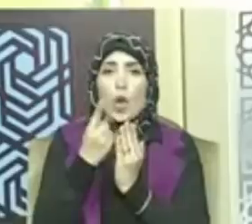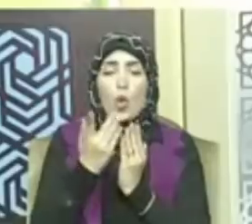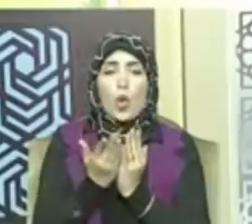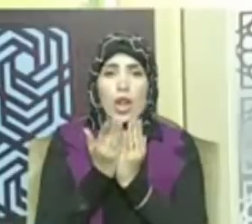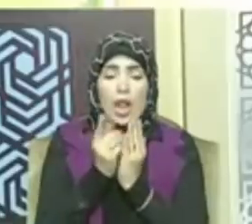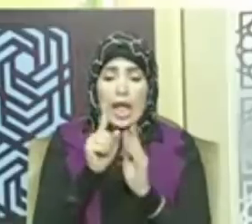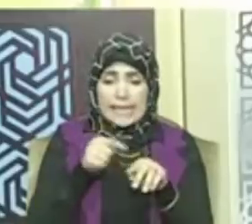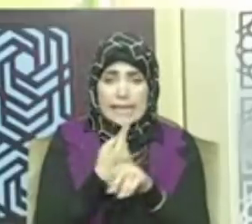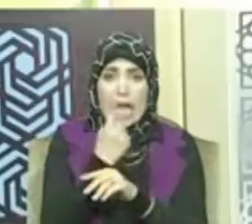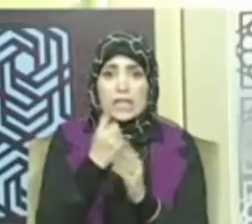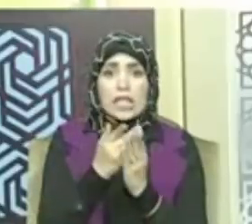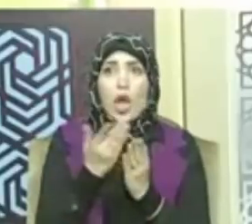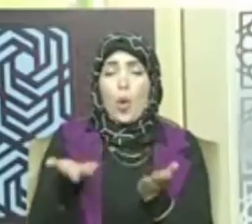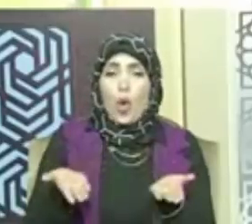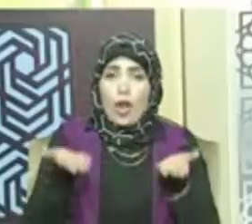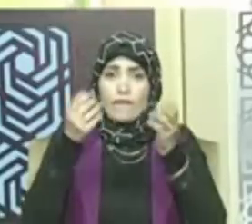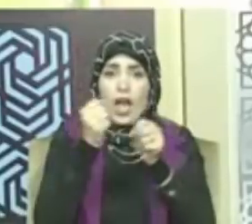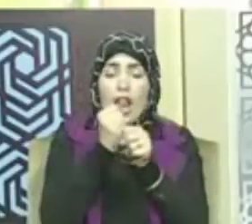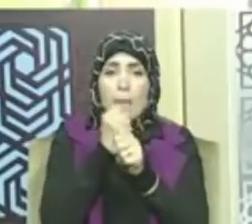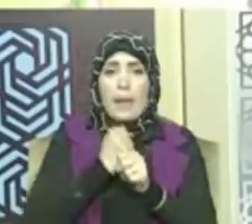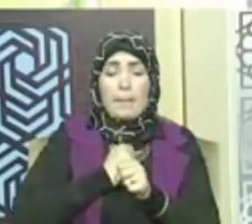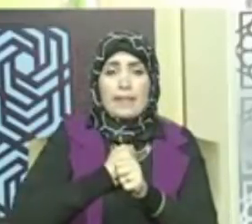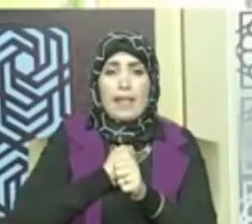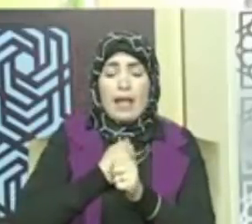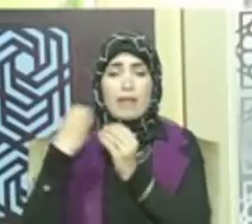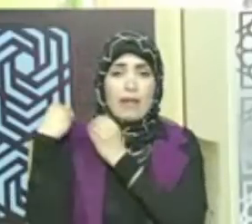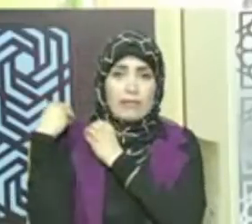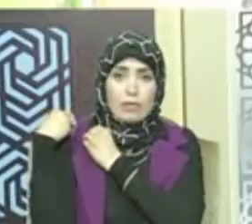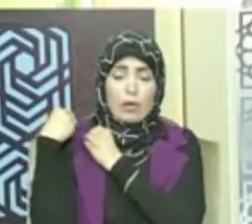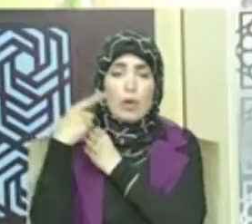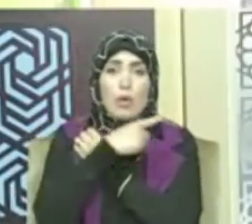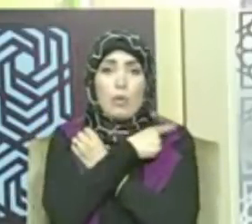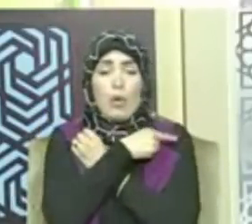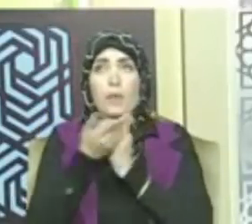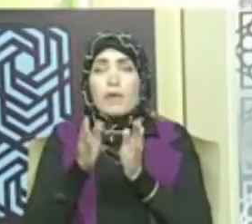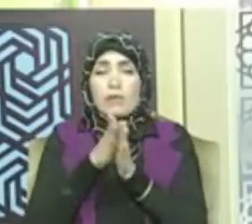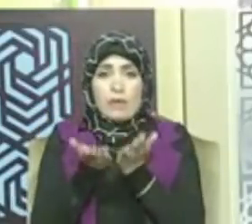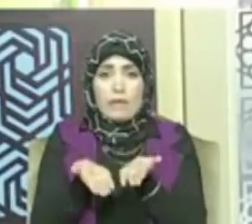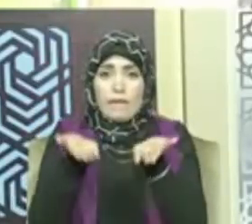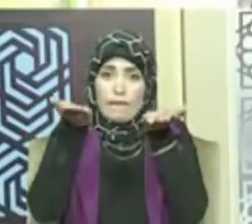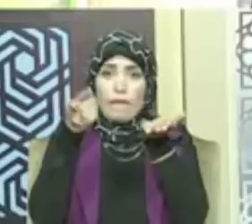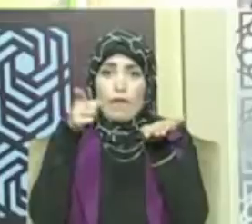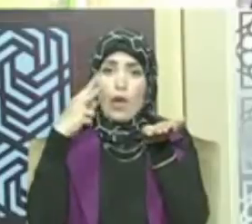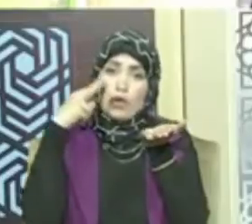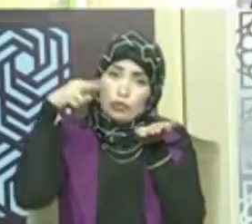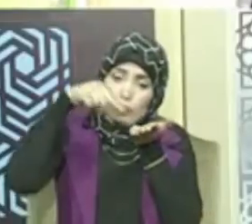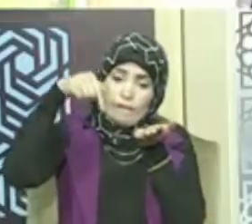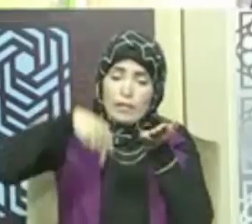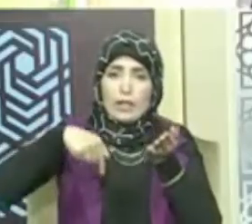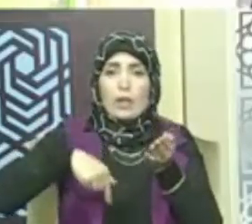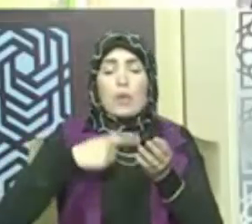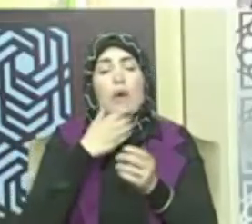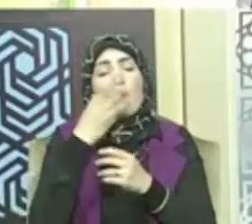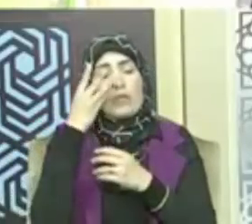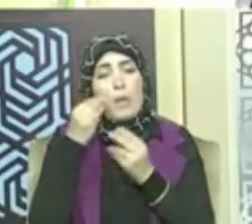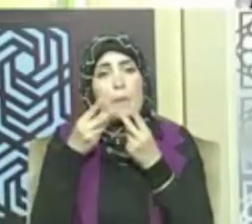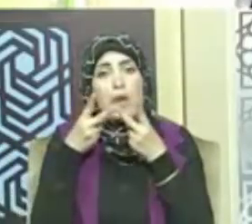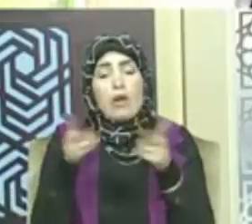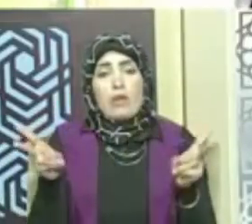وأن يرفع الله أعمالنا إليه في هذا الشهر بالرضا